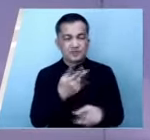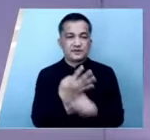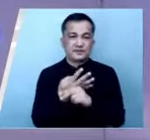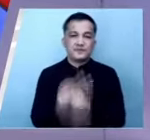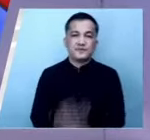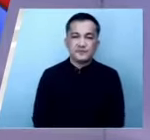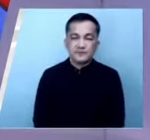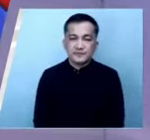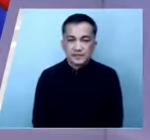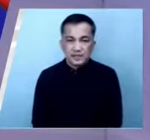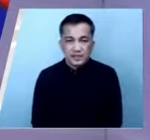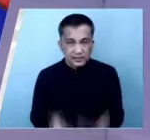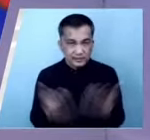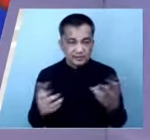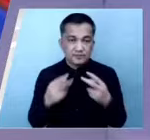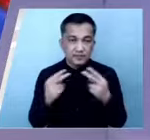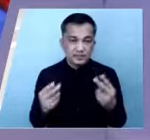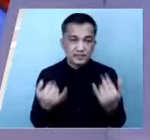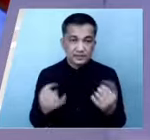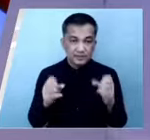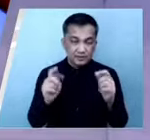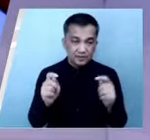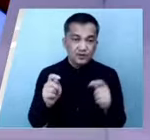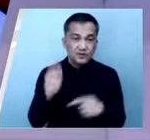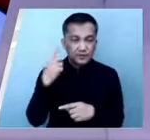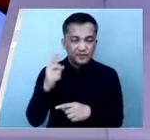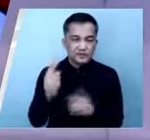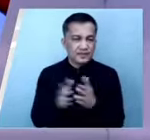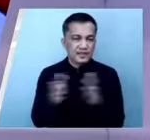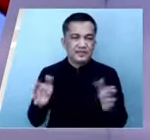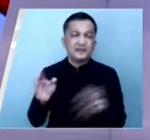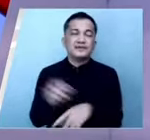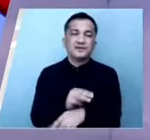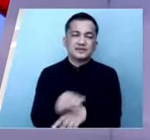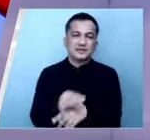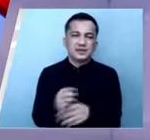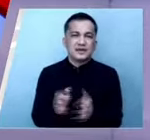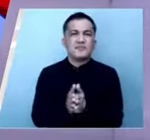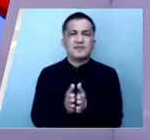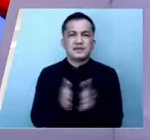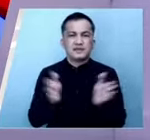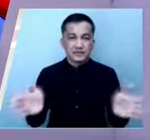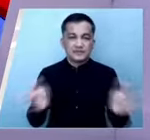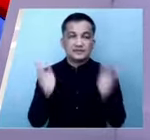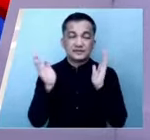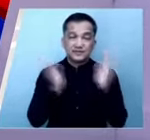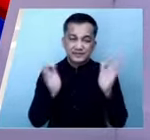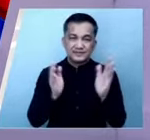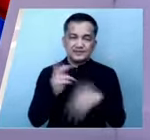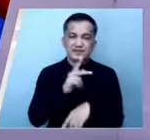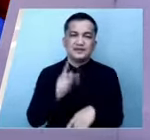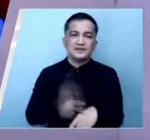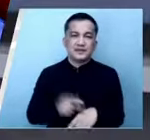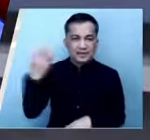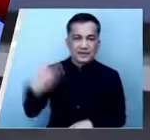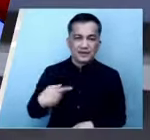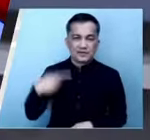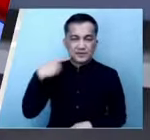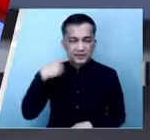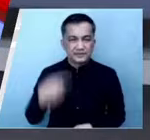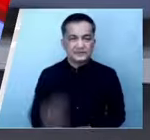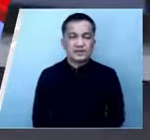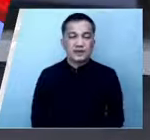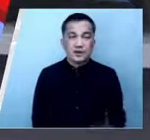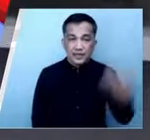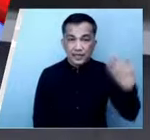At yan po ang mga balita ngayon Sabado para sa mas malaking misyon at mas malawak na paglilingkod sa bayan. Ako po si Pia Arcangel. Ako